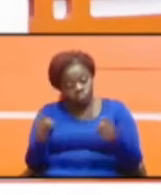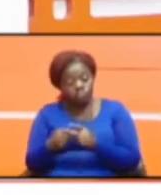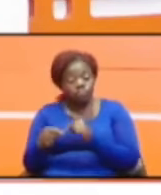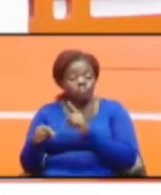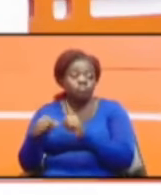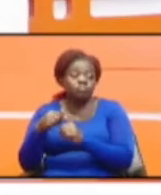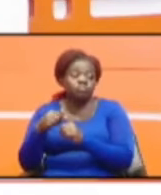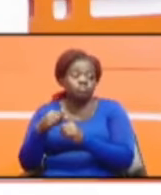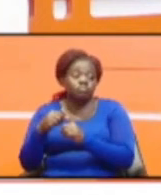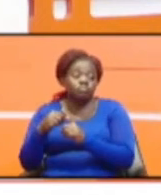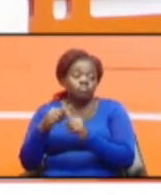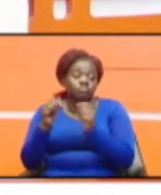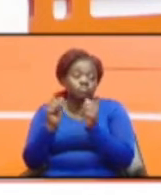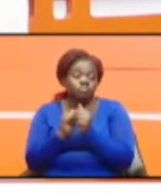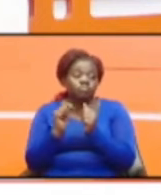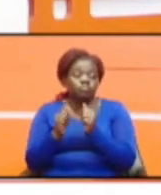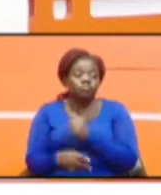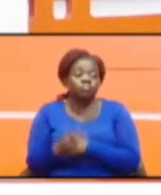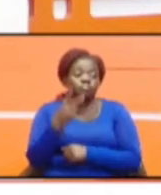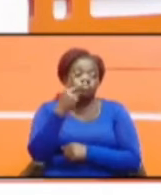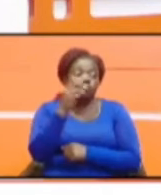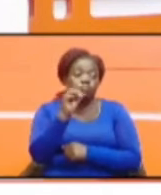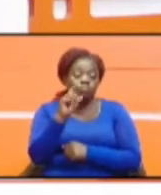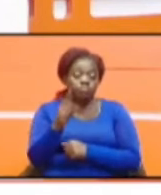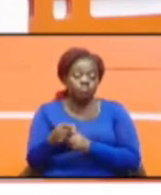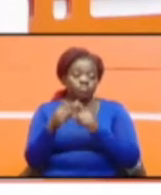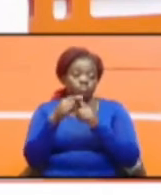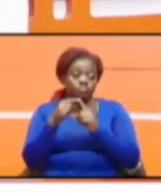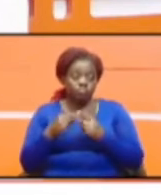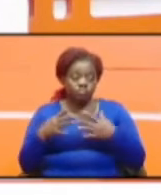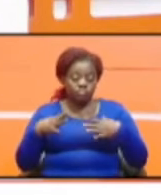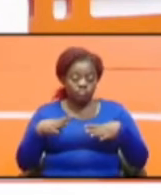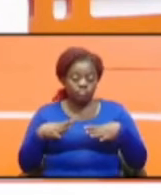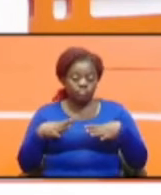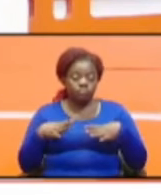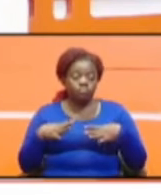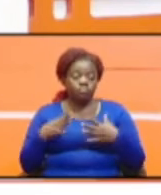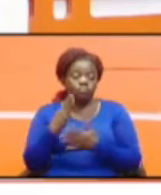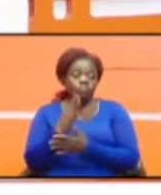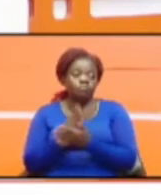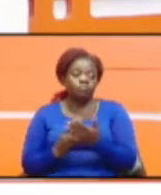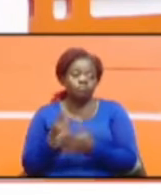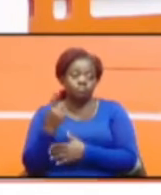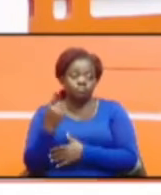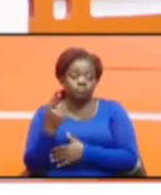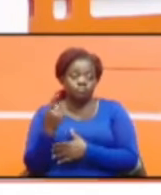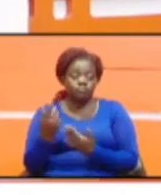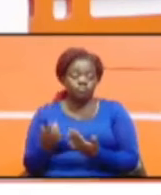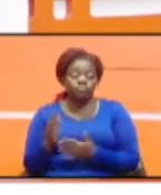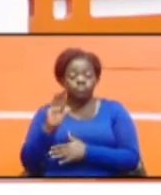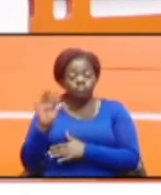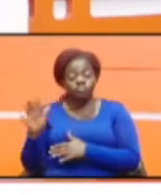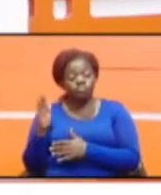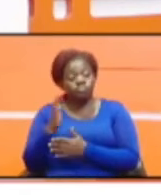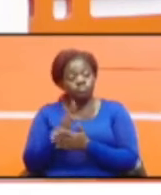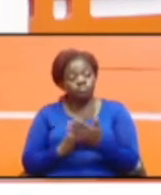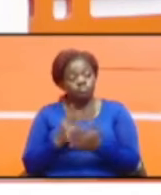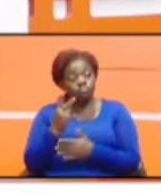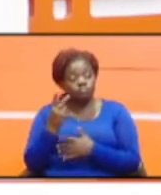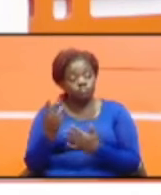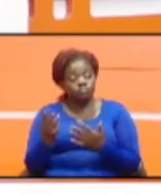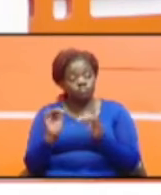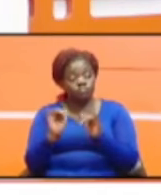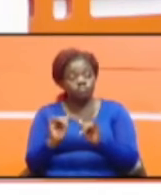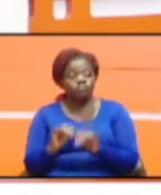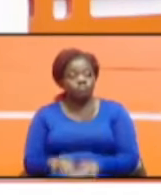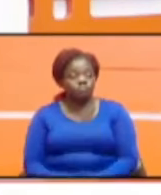omulala ogw'okusoma gy'emitwalo 2. Tugenda ku mulamu katono ky'ekitundu kyaffe ekisoose ekyagataliiko nfufu tudane kitundu ekyokubiri tova